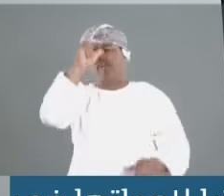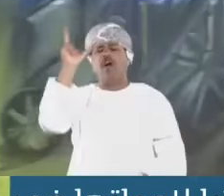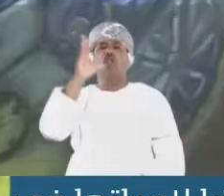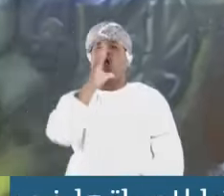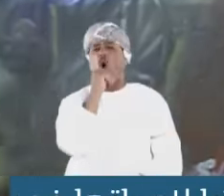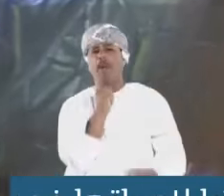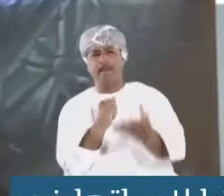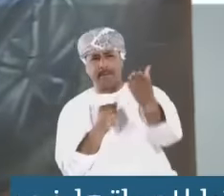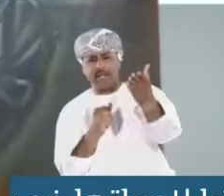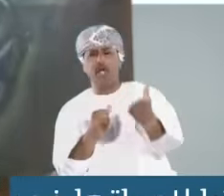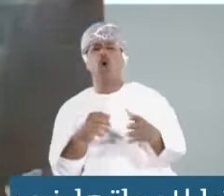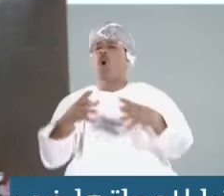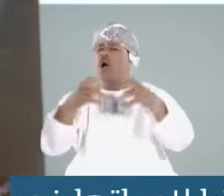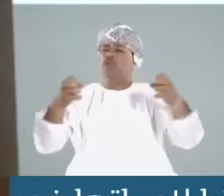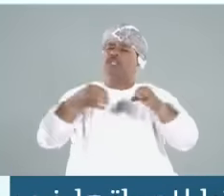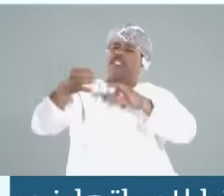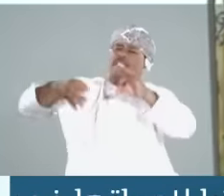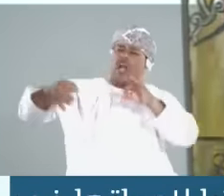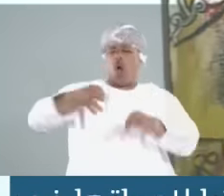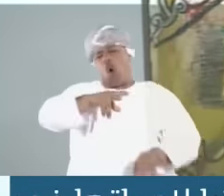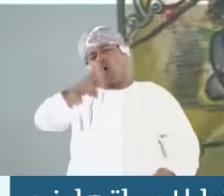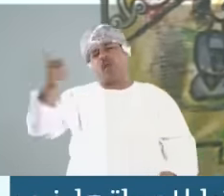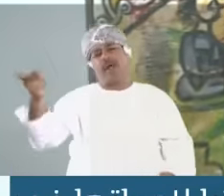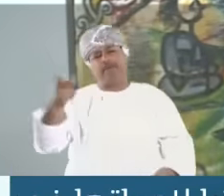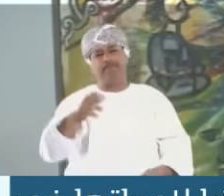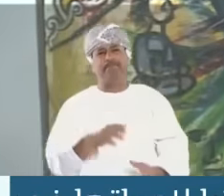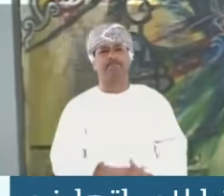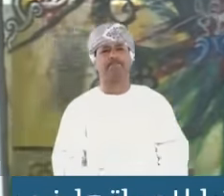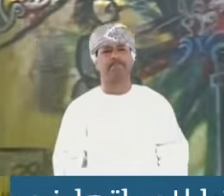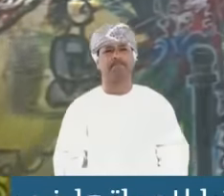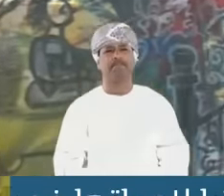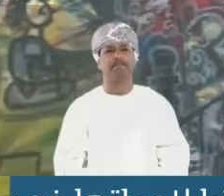العماني وقصصا أخرى.